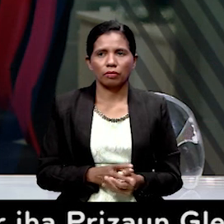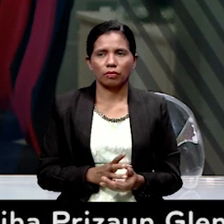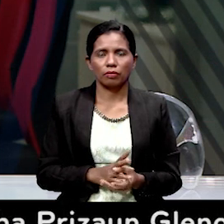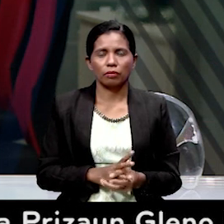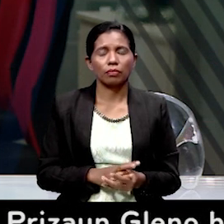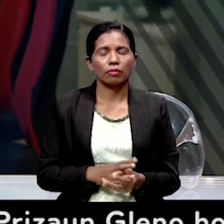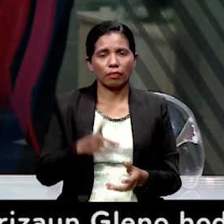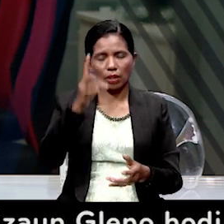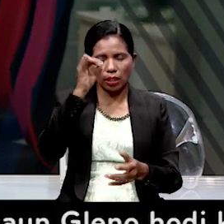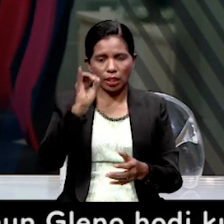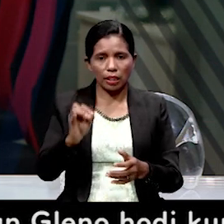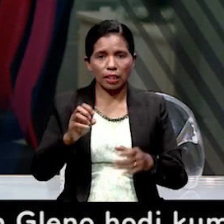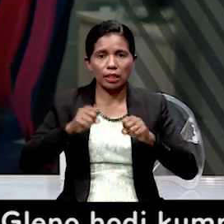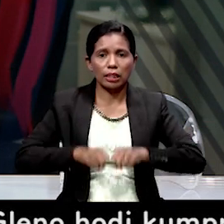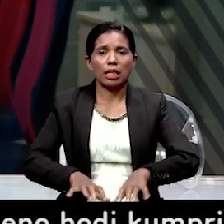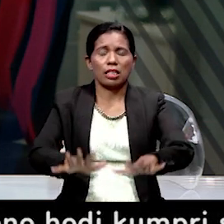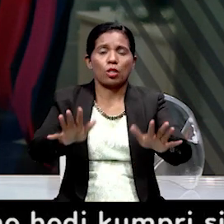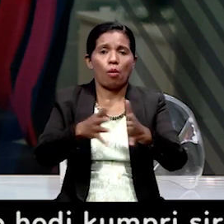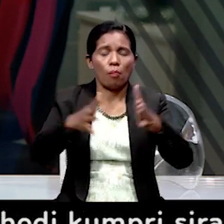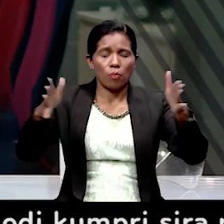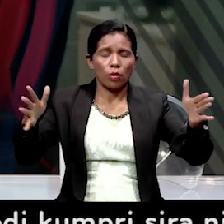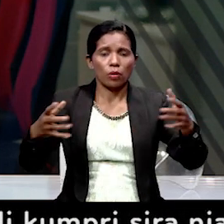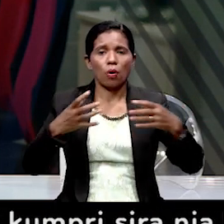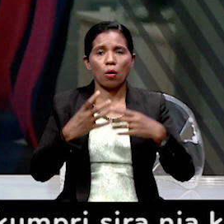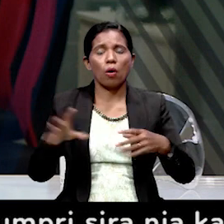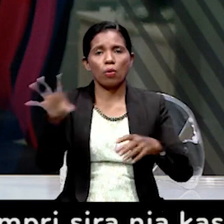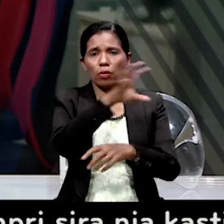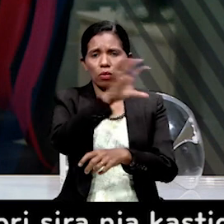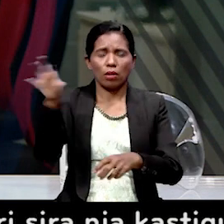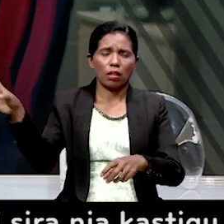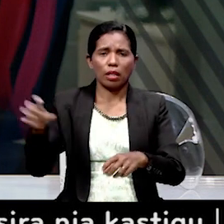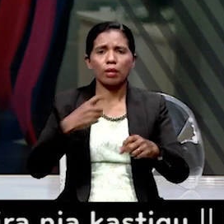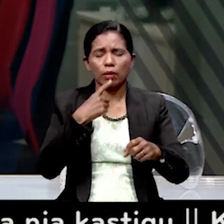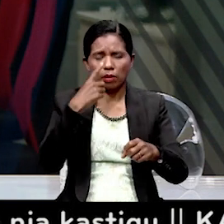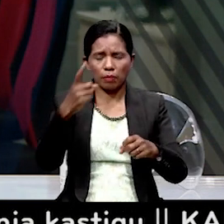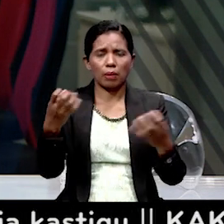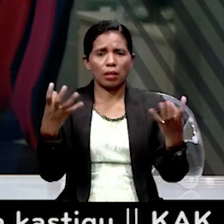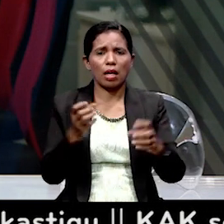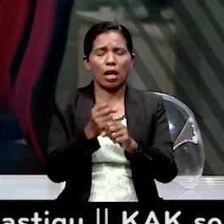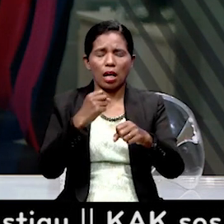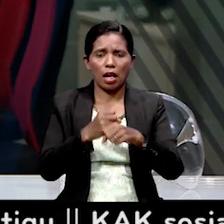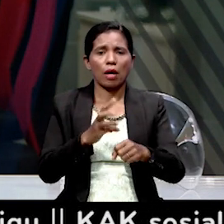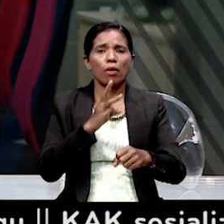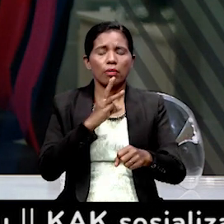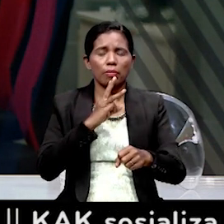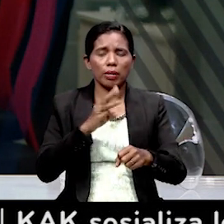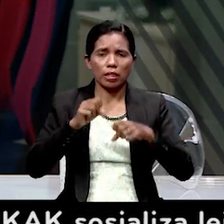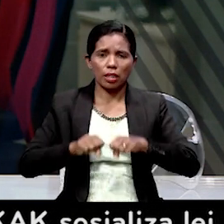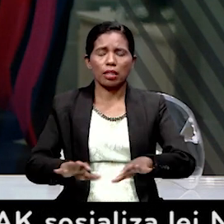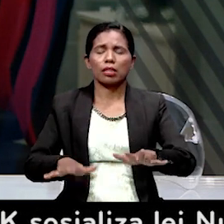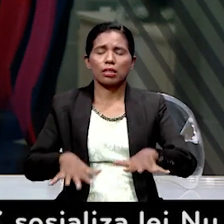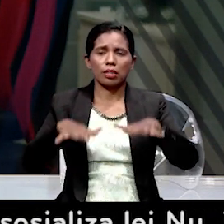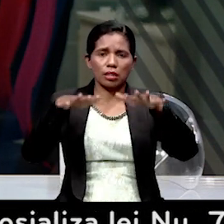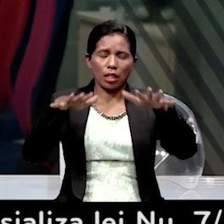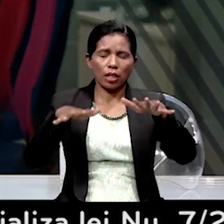Iya, Dili, lalu rentasi bot akompanya aning ho intensi dari Makas provoka volume tasi saya to komunidade